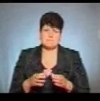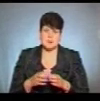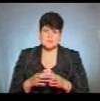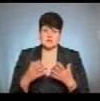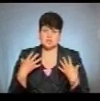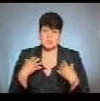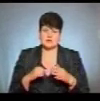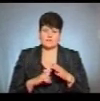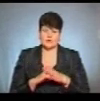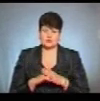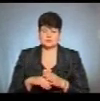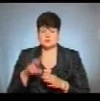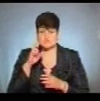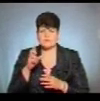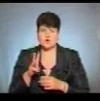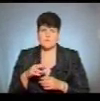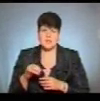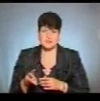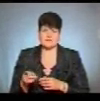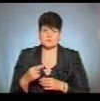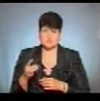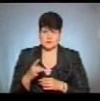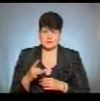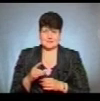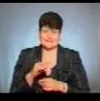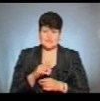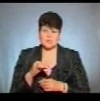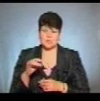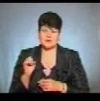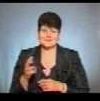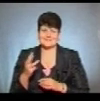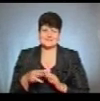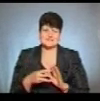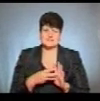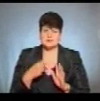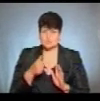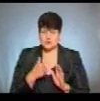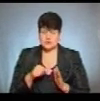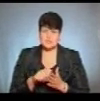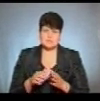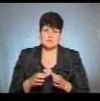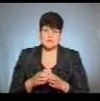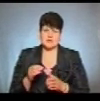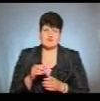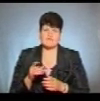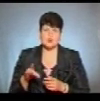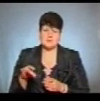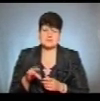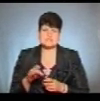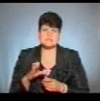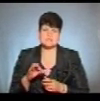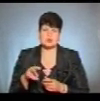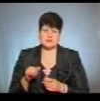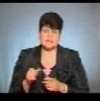фонду комунального майна у Тернопільському районі. Тарас Юрик, 38 років, член політичної партії «Європейська солідарність», балотується від